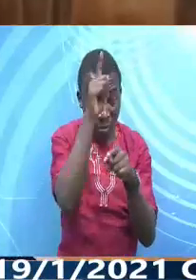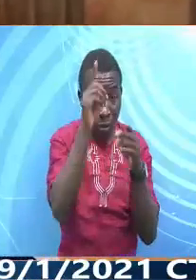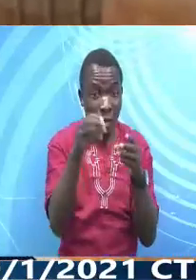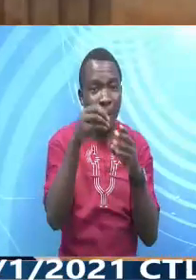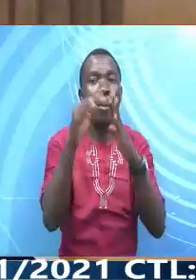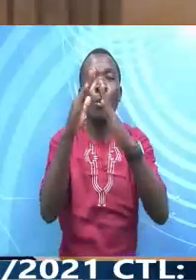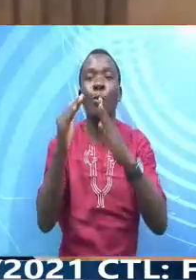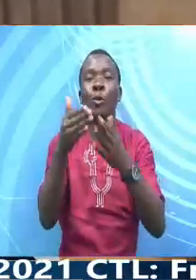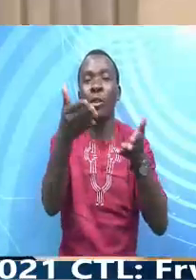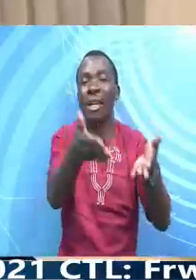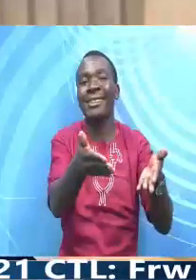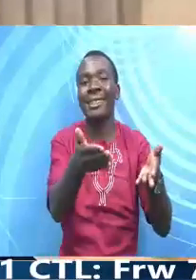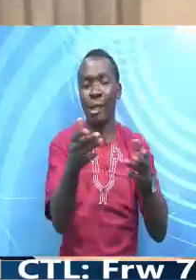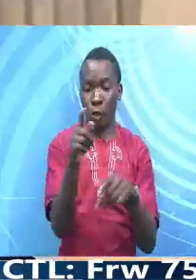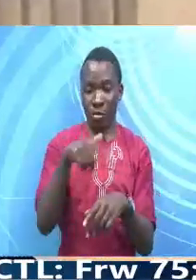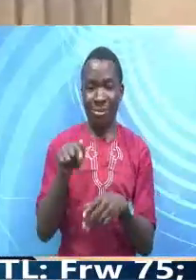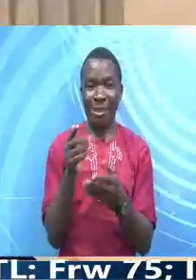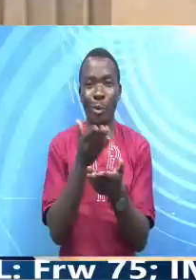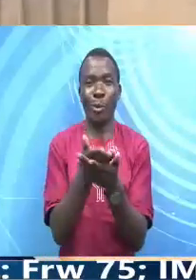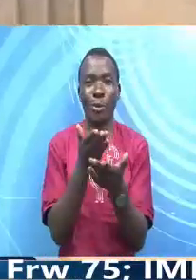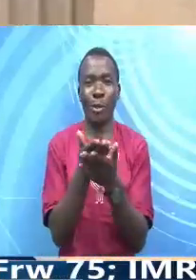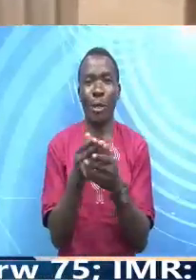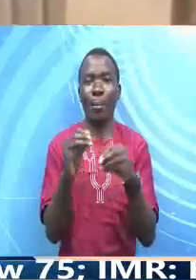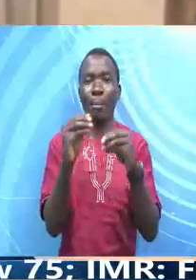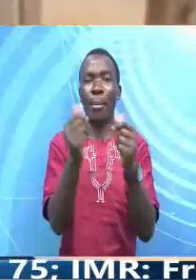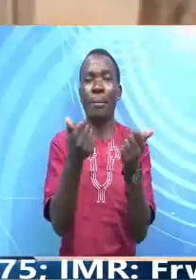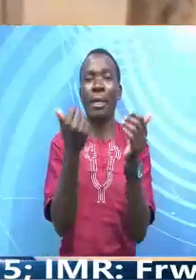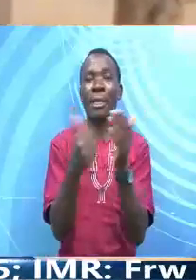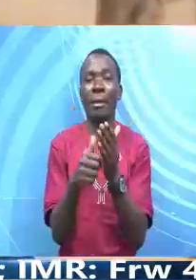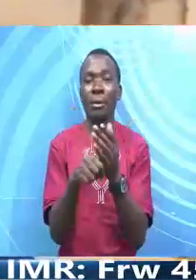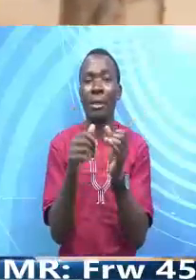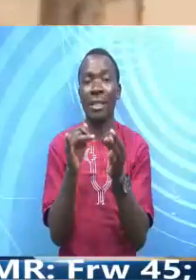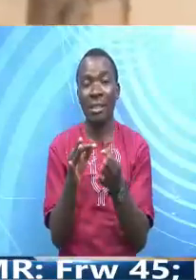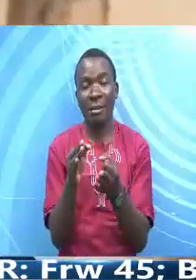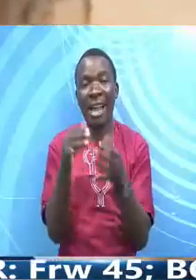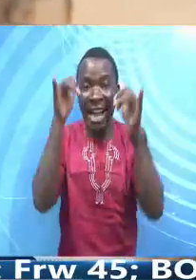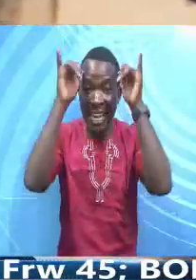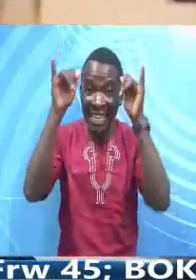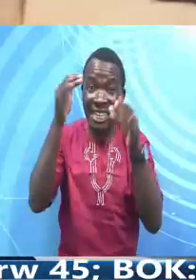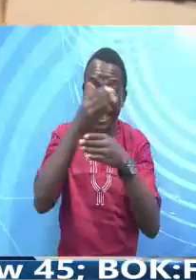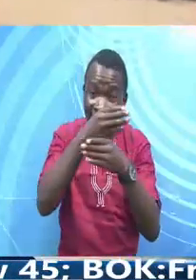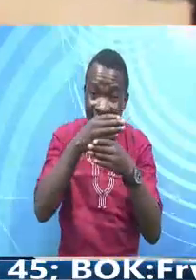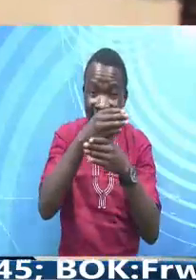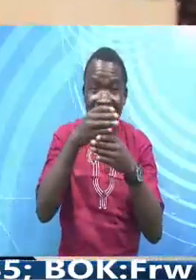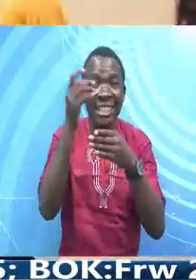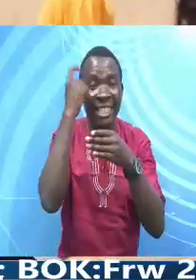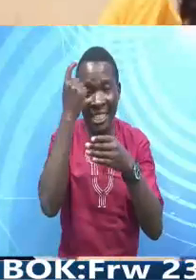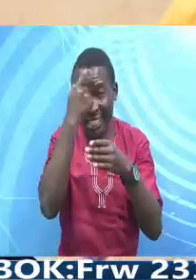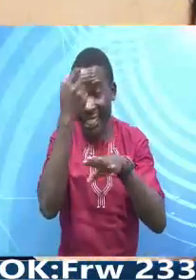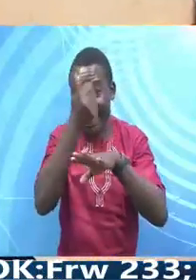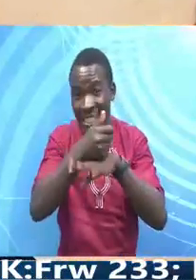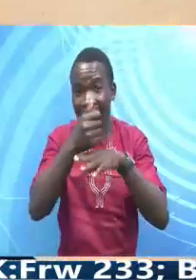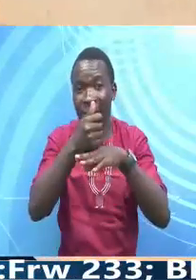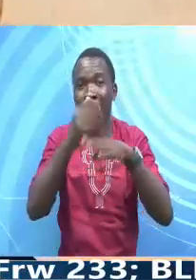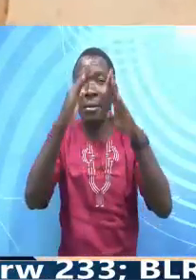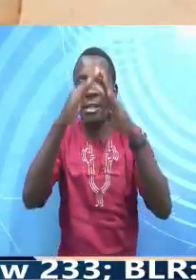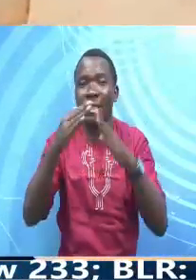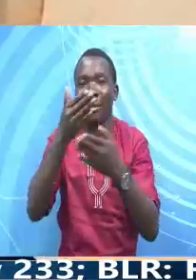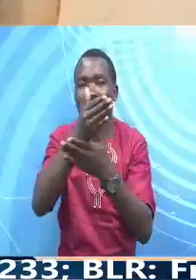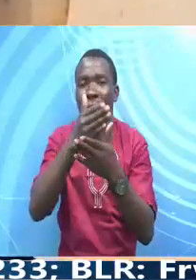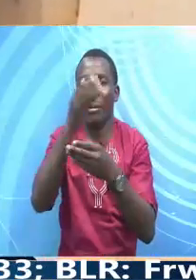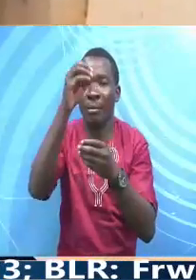mudugudu? Twe turasaba ko baturutse muri icyo kibazo, niba ari n'inka zihabagirwa, ibyo ari byose leta yashyizeho amabagiro akajya bazibagira